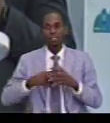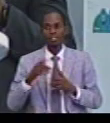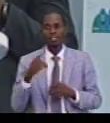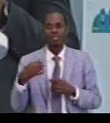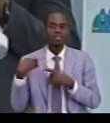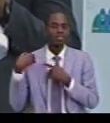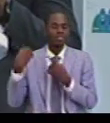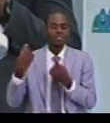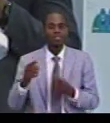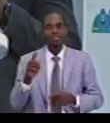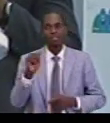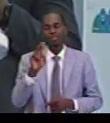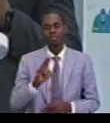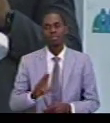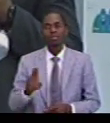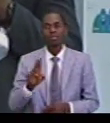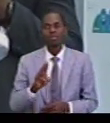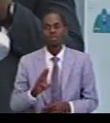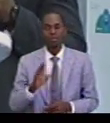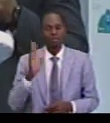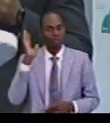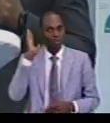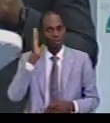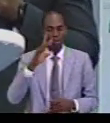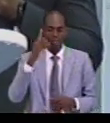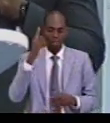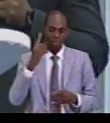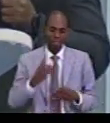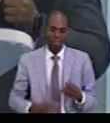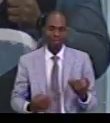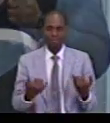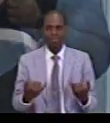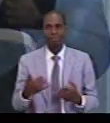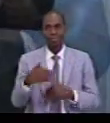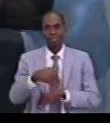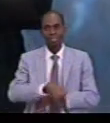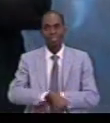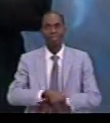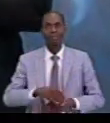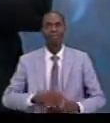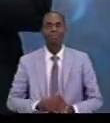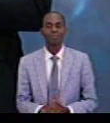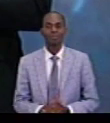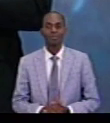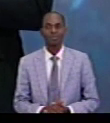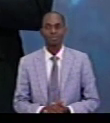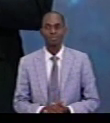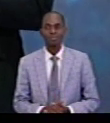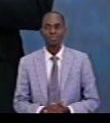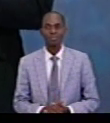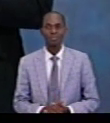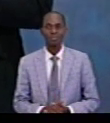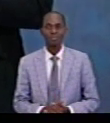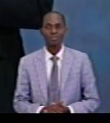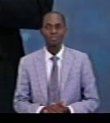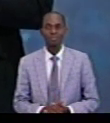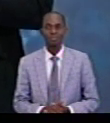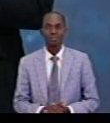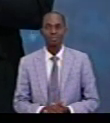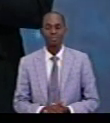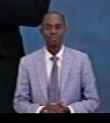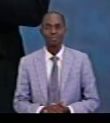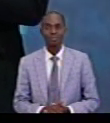Thursday will end tonight. Et nous remercions le Seigneur pour tout ce qu'il a